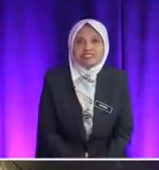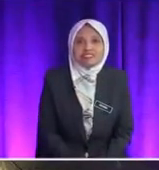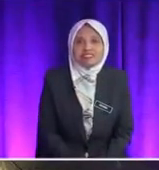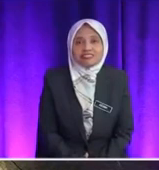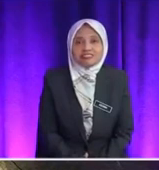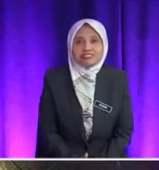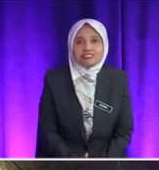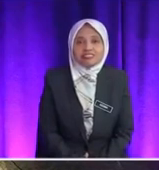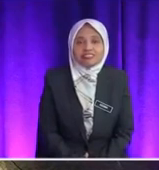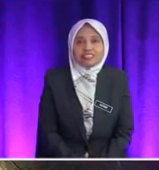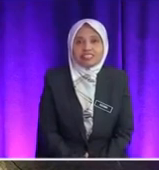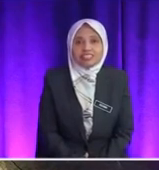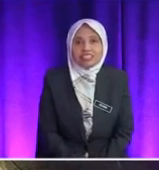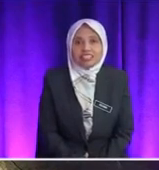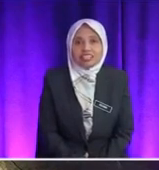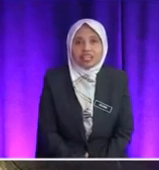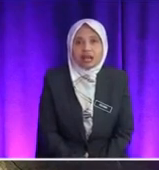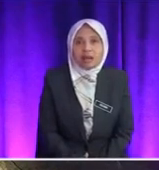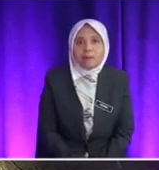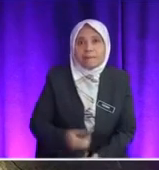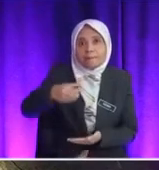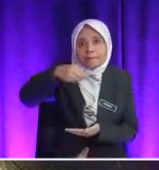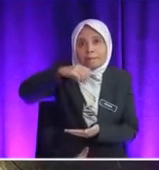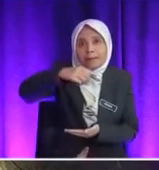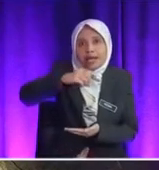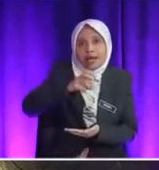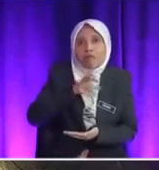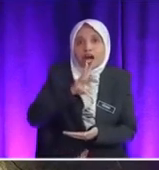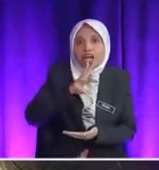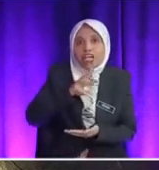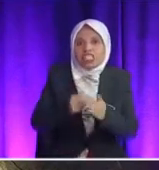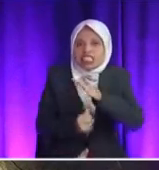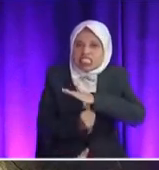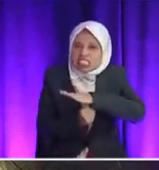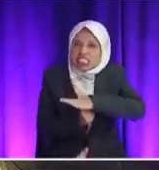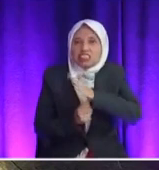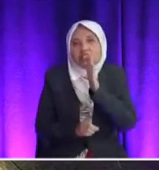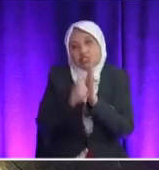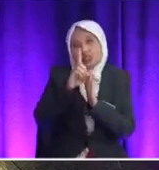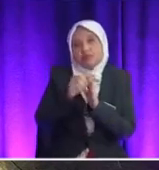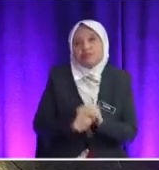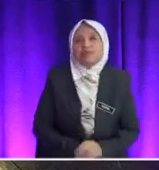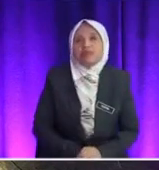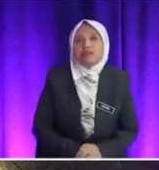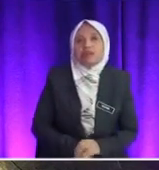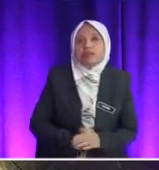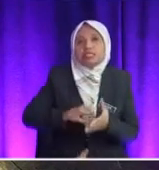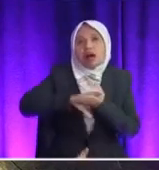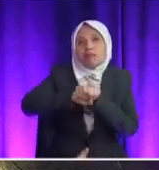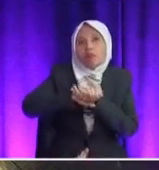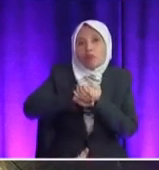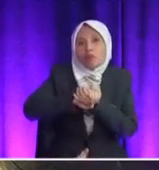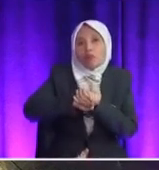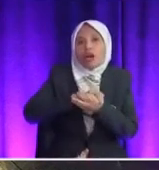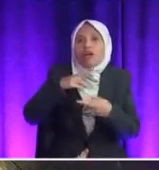Google lihat paypai tekanan tinggi Oke sabun simpulkan rainy dia panggil Athaya